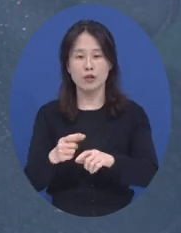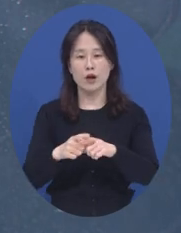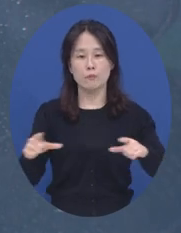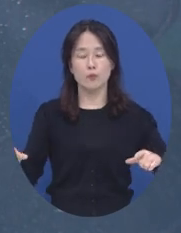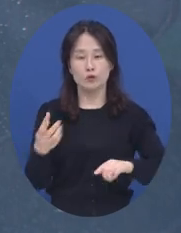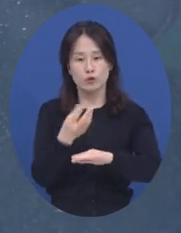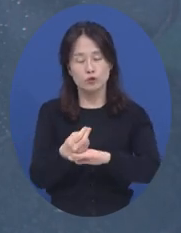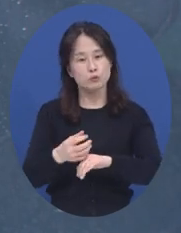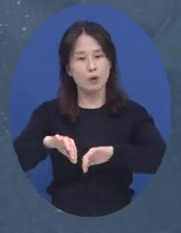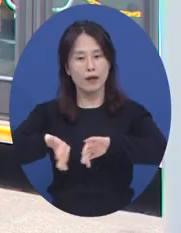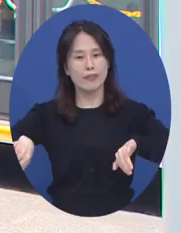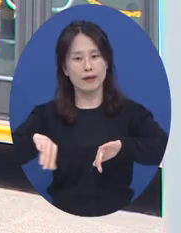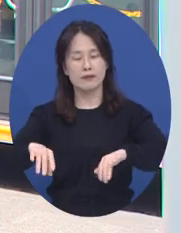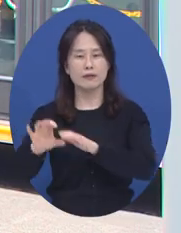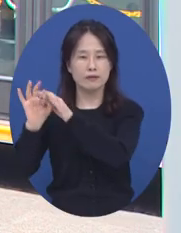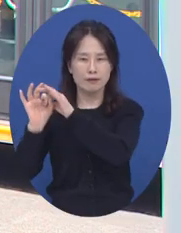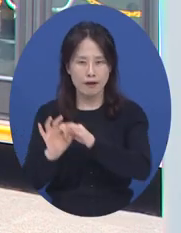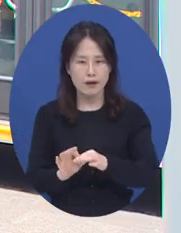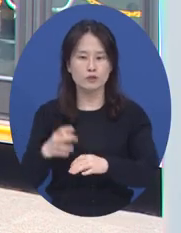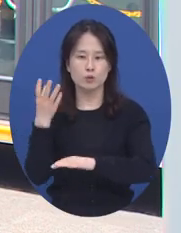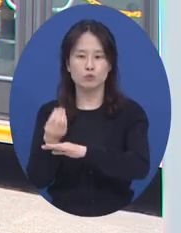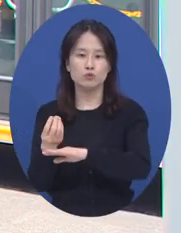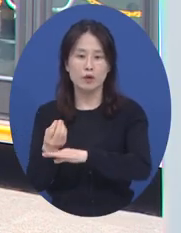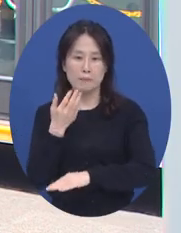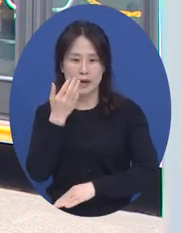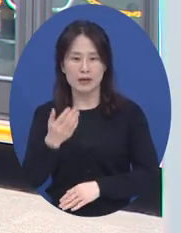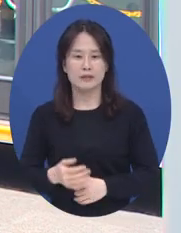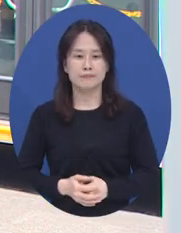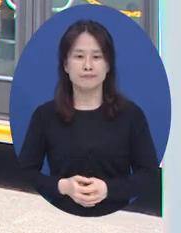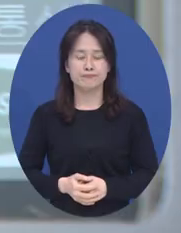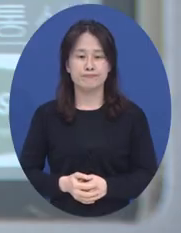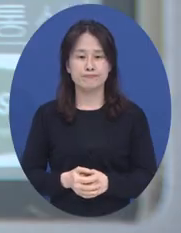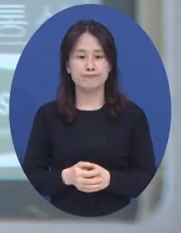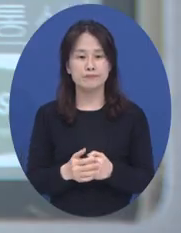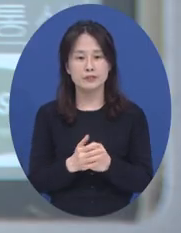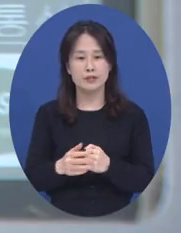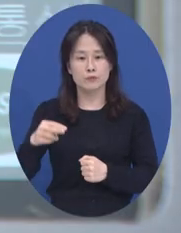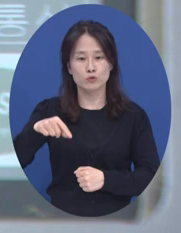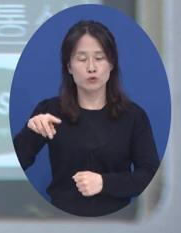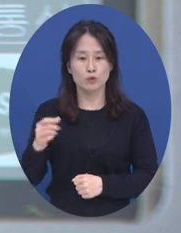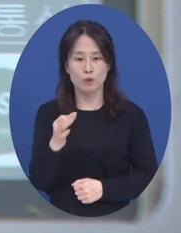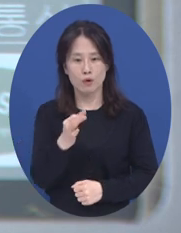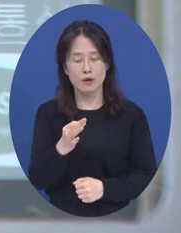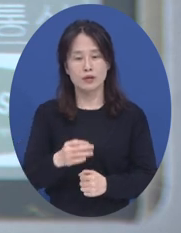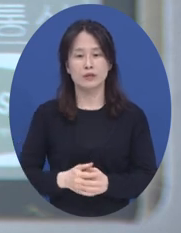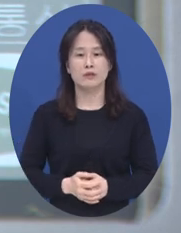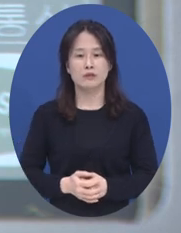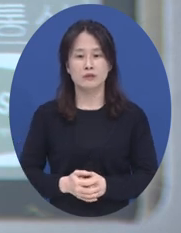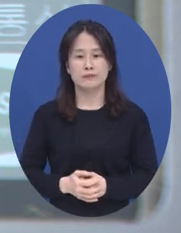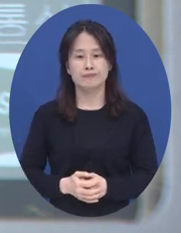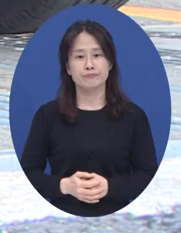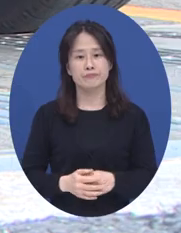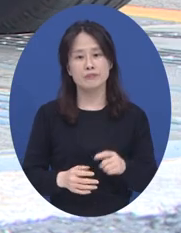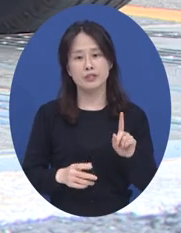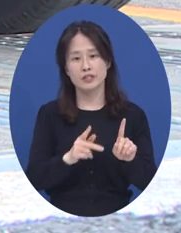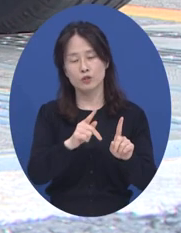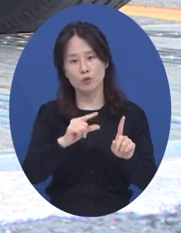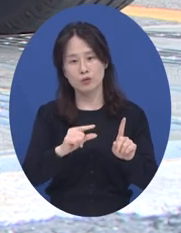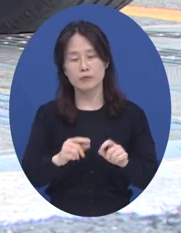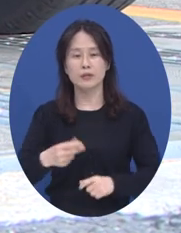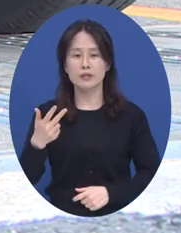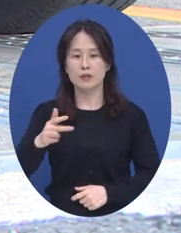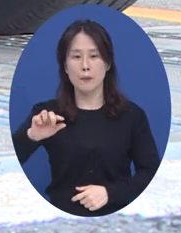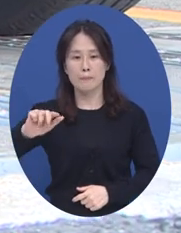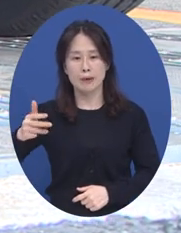충전소와 달리 연속으로 수소 충전이 가능합니다. 때문에 수소 가격을 수도권 최저 공급가인 킬로그램당